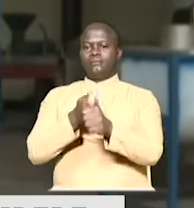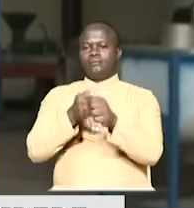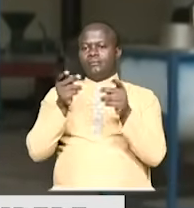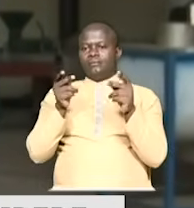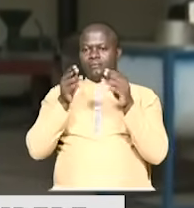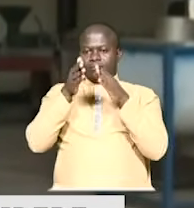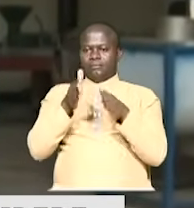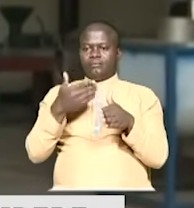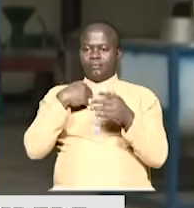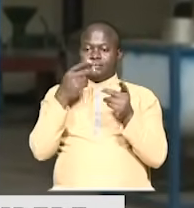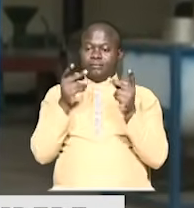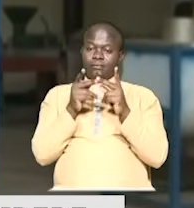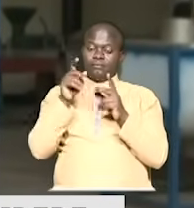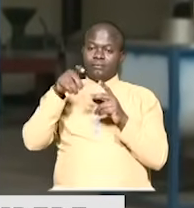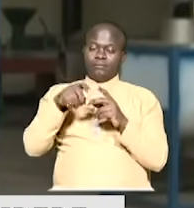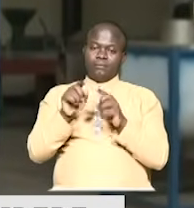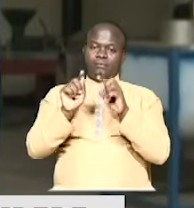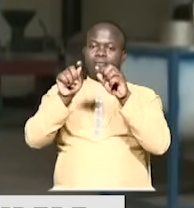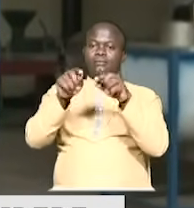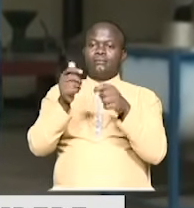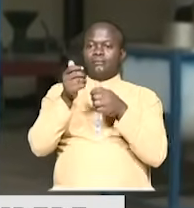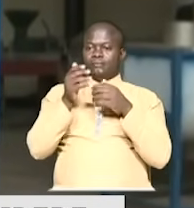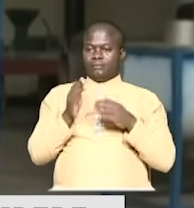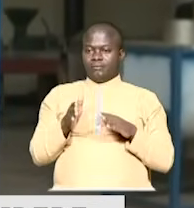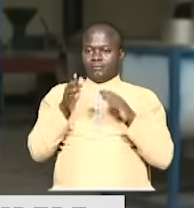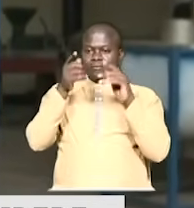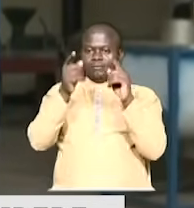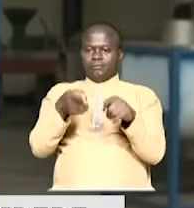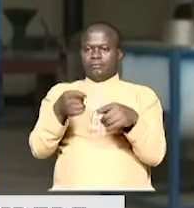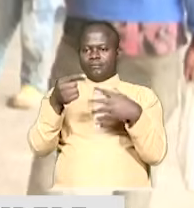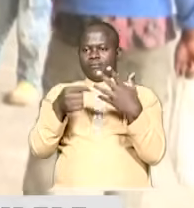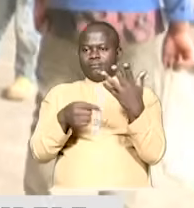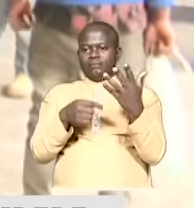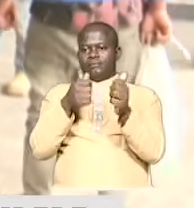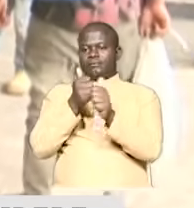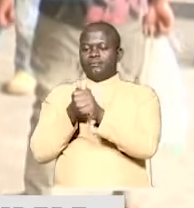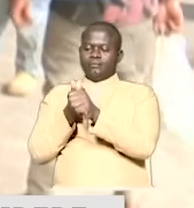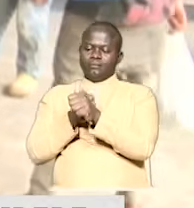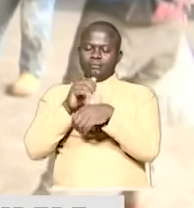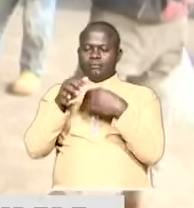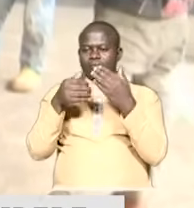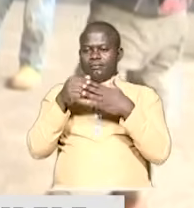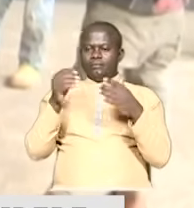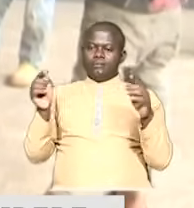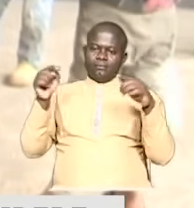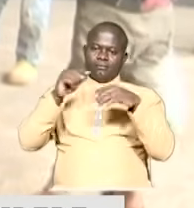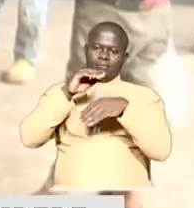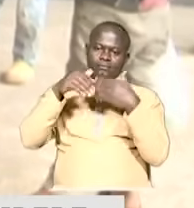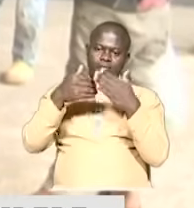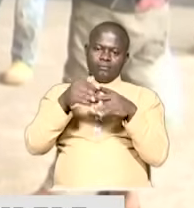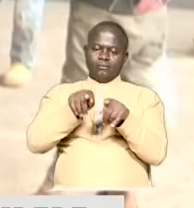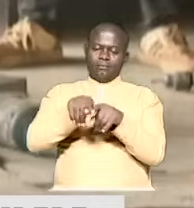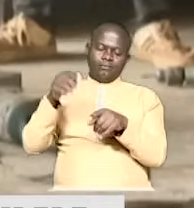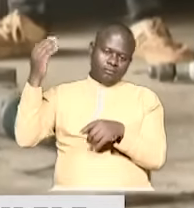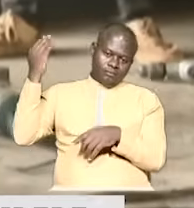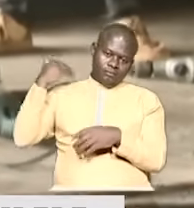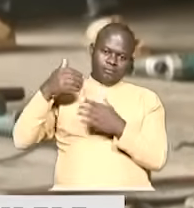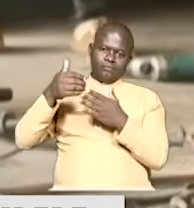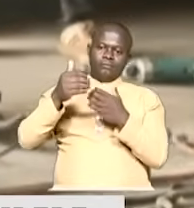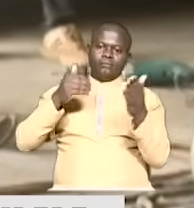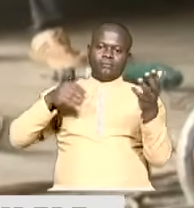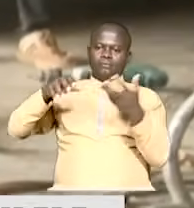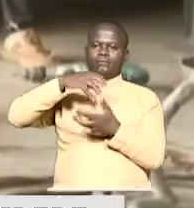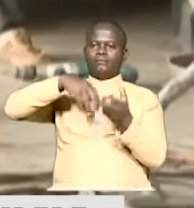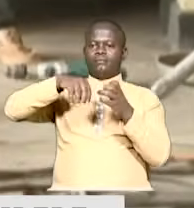abarizwa urebye abakire badusanga aha ngaha buri muntu agera aho abarizwa baza bose nk'uko twari mu kajagari nta